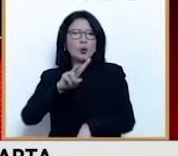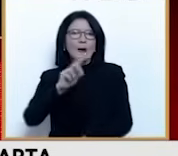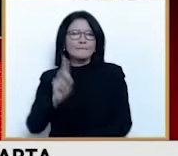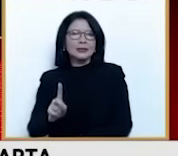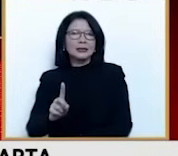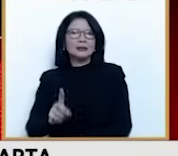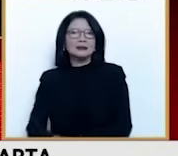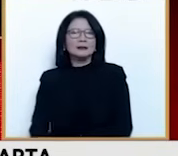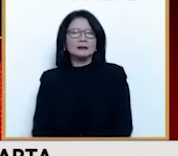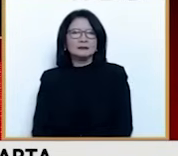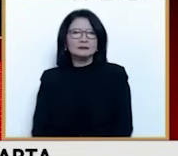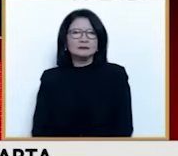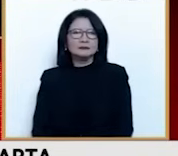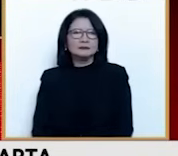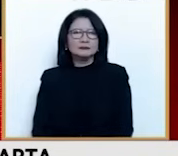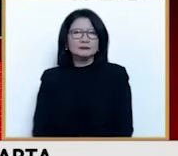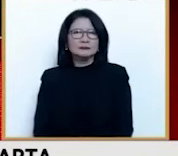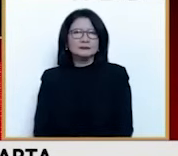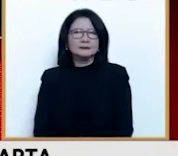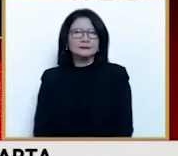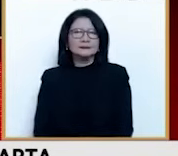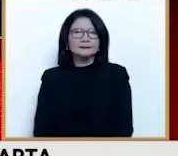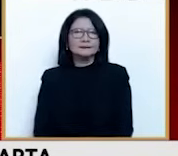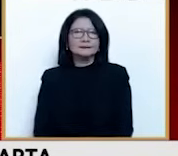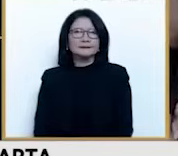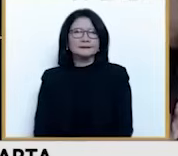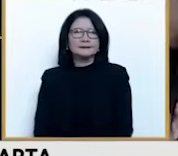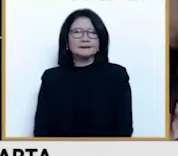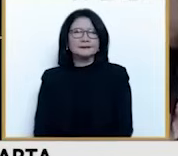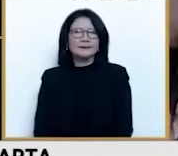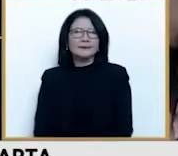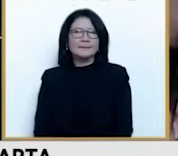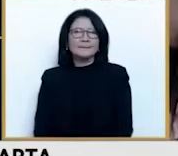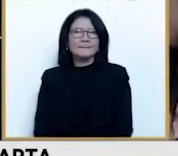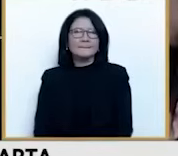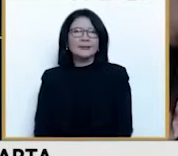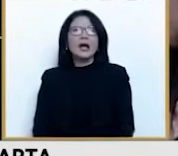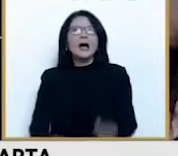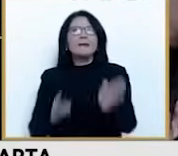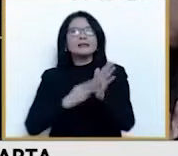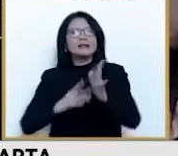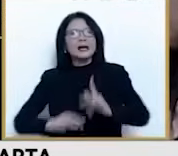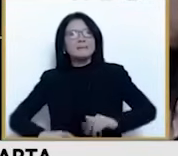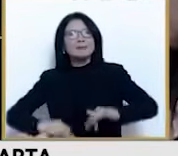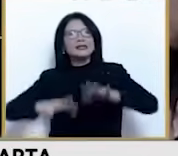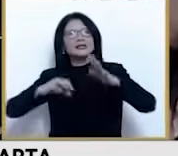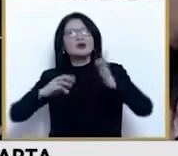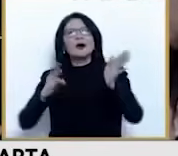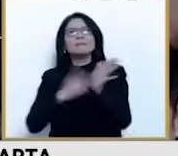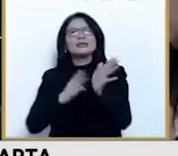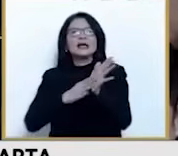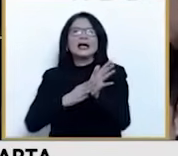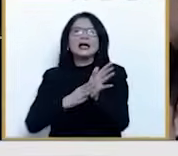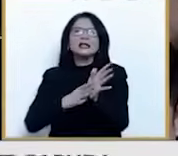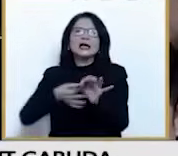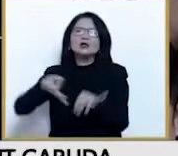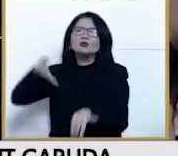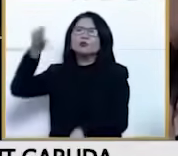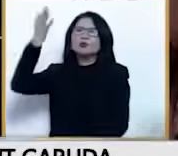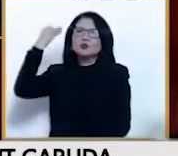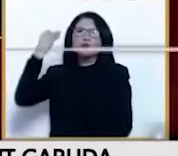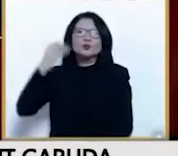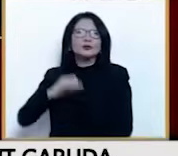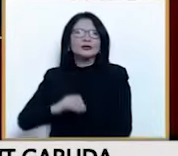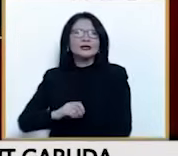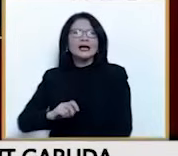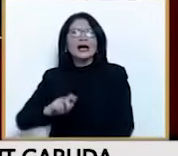menit sejak Bapak berbicara. Kami persilakan. Terima kasih. Masalah banjir adalah masalah yang klasik. Dari tahun ke tahun